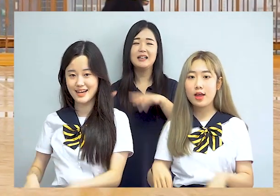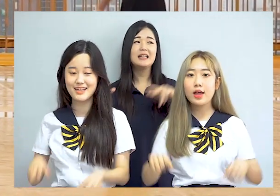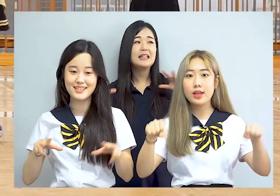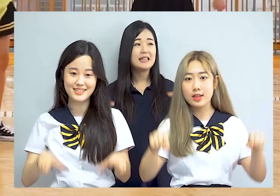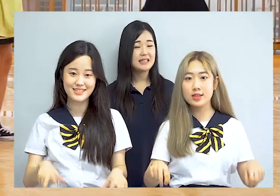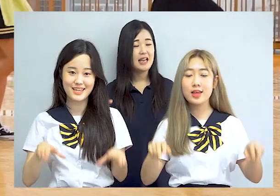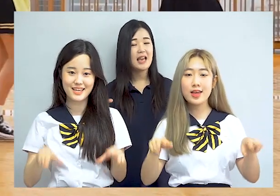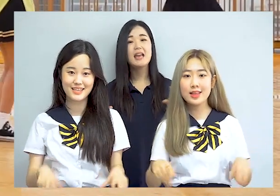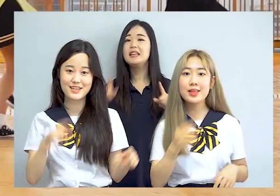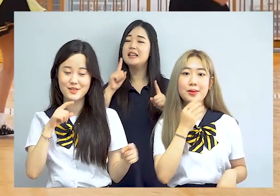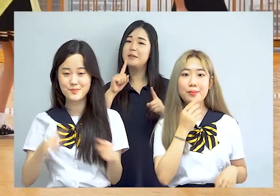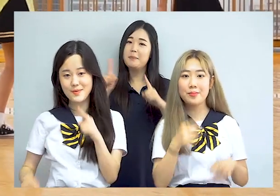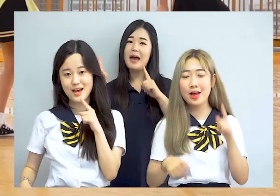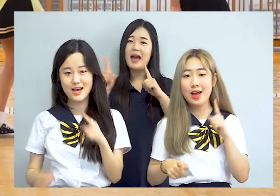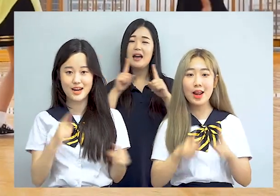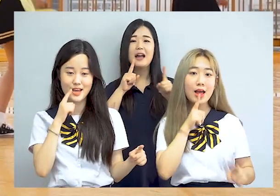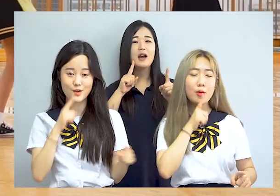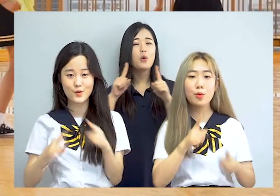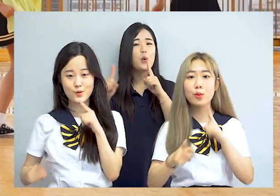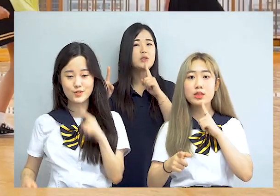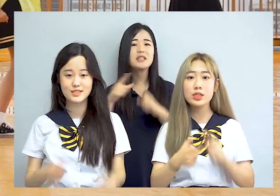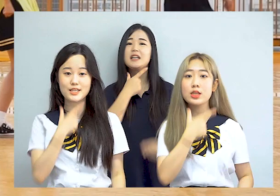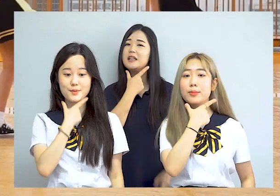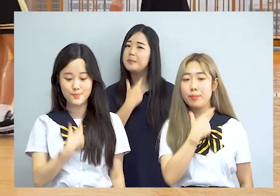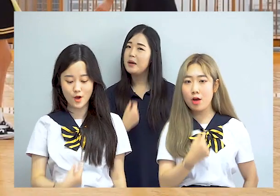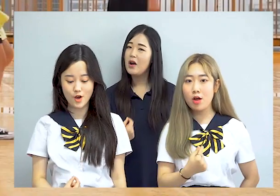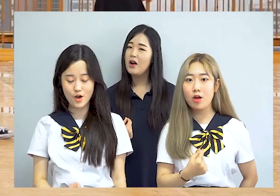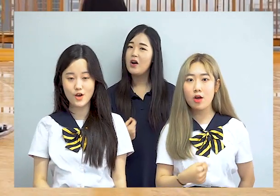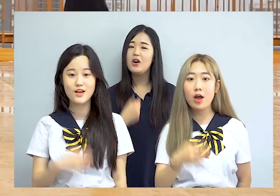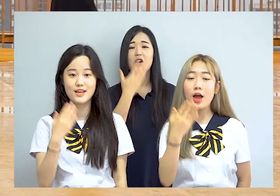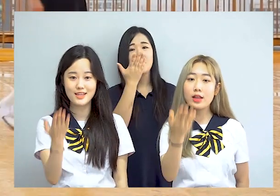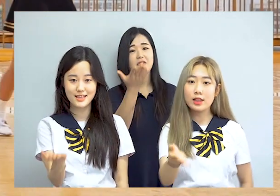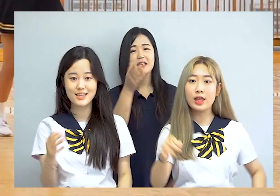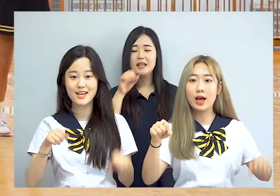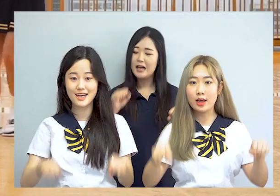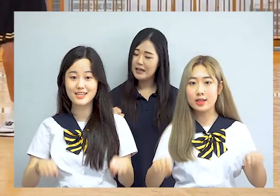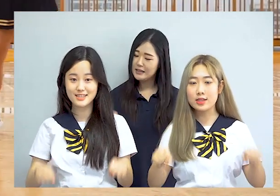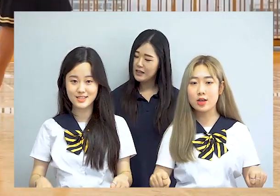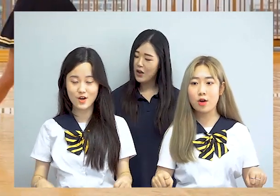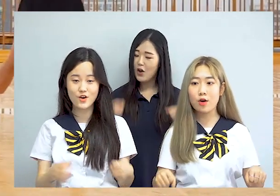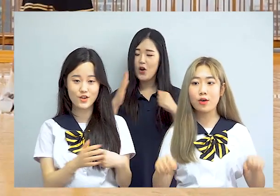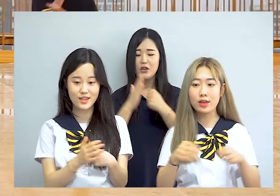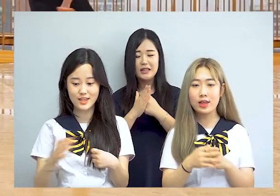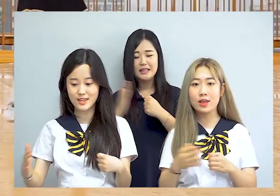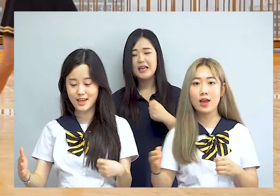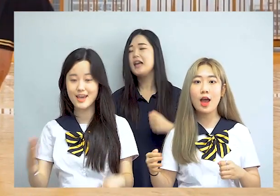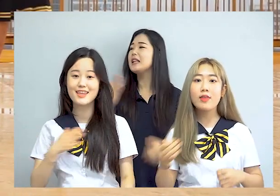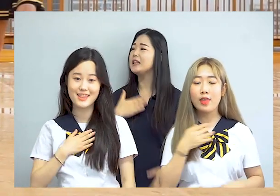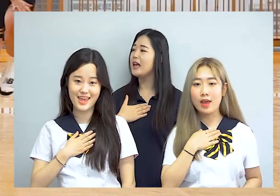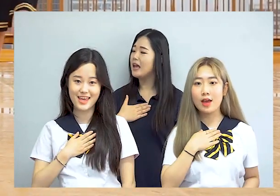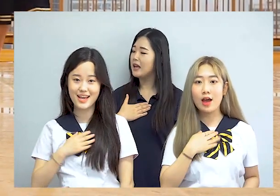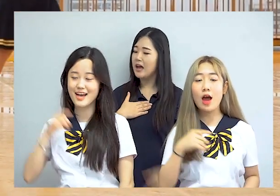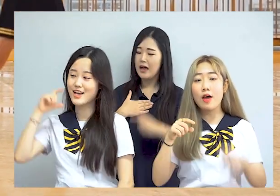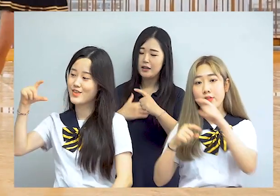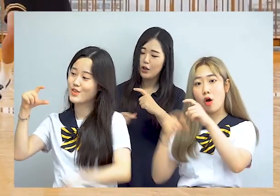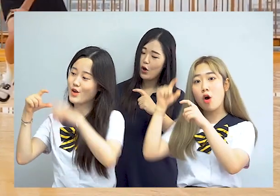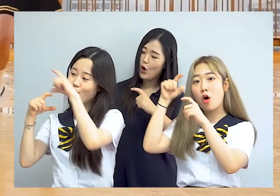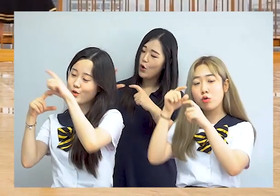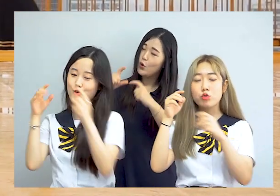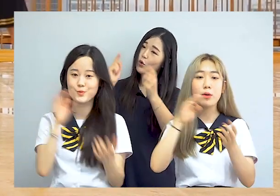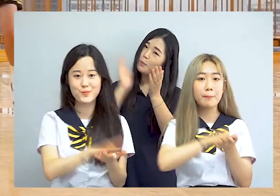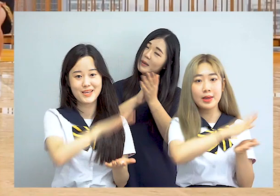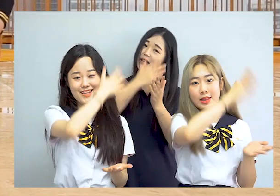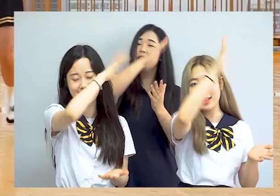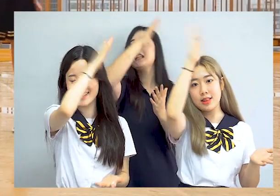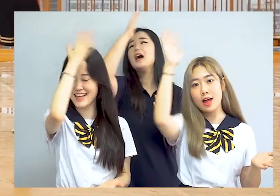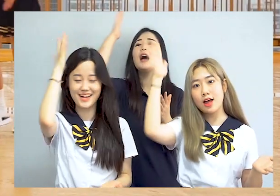다시여기바닷가 이제는 말하고 싶어. 네가 있었기에 내가